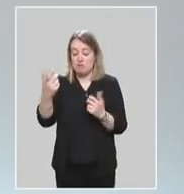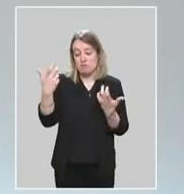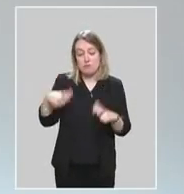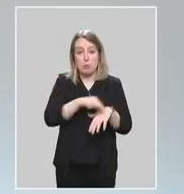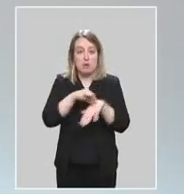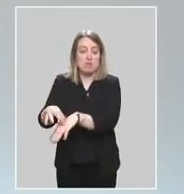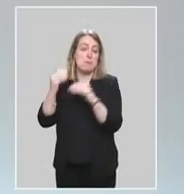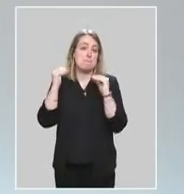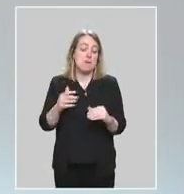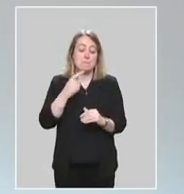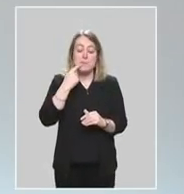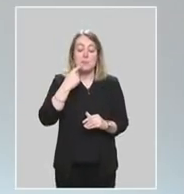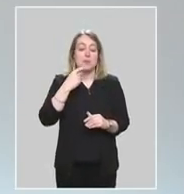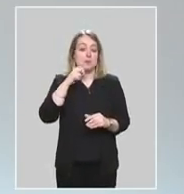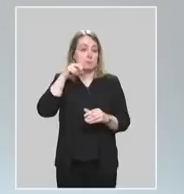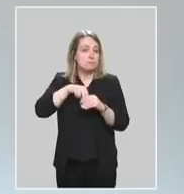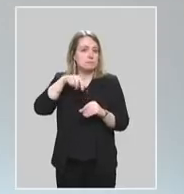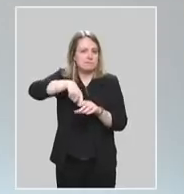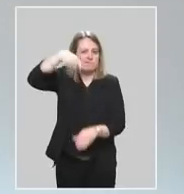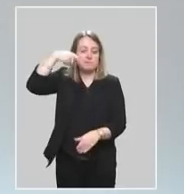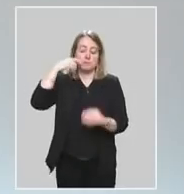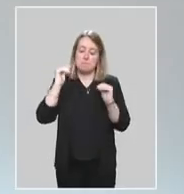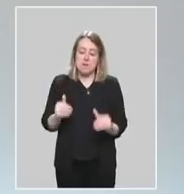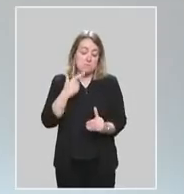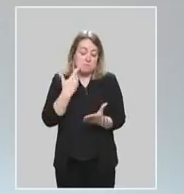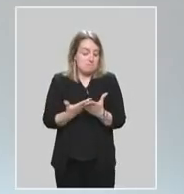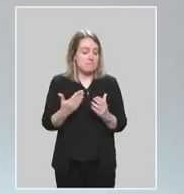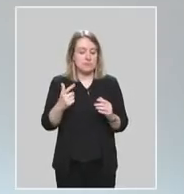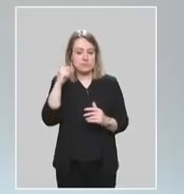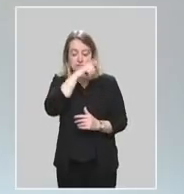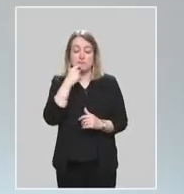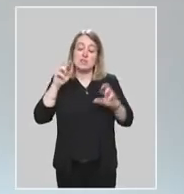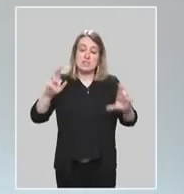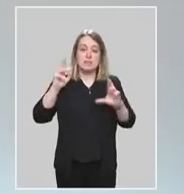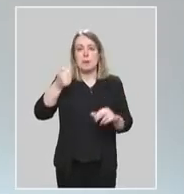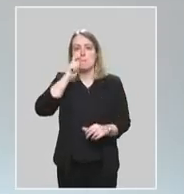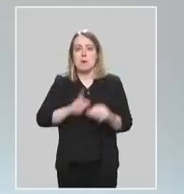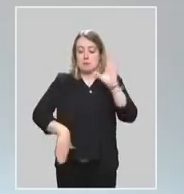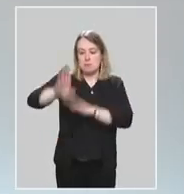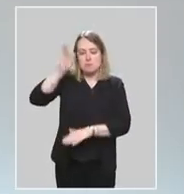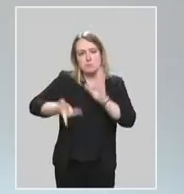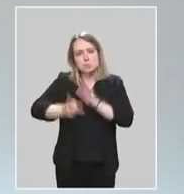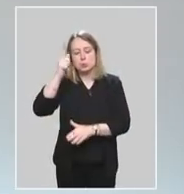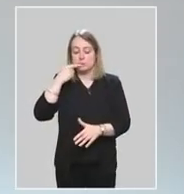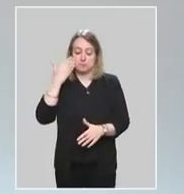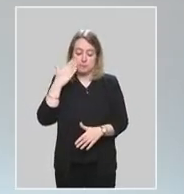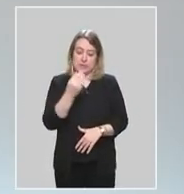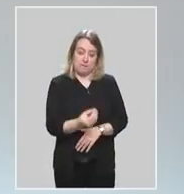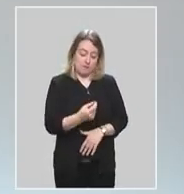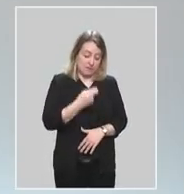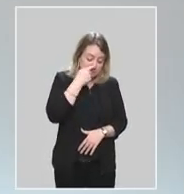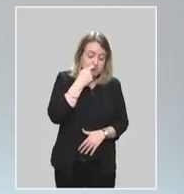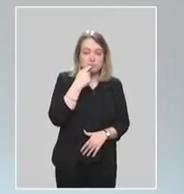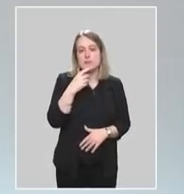même pour des tests salivaires. Donc là, nous pensons que ce volontariat va être plus grand à partir du moment où, si l'enfant est testé, eh bien, ça